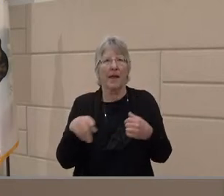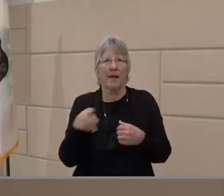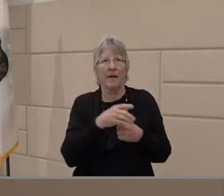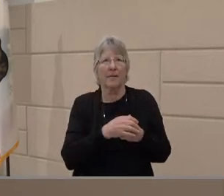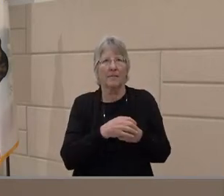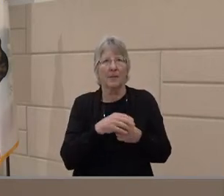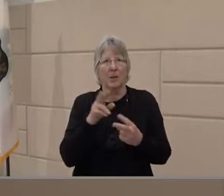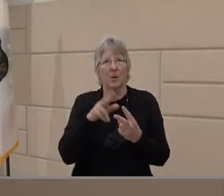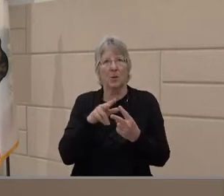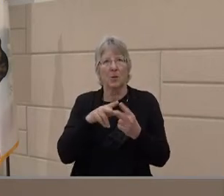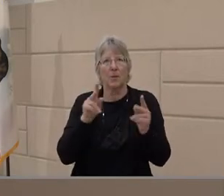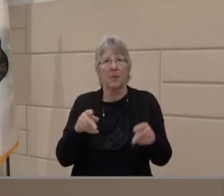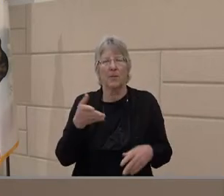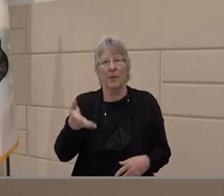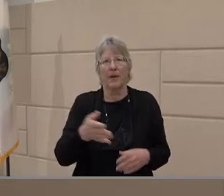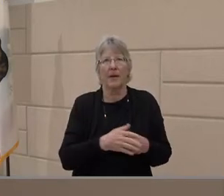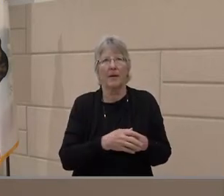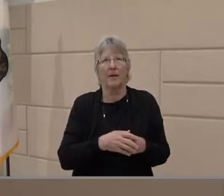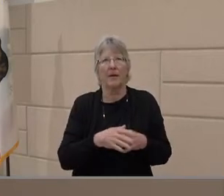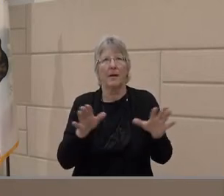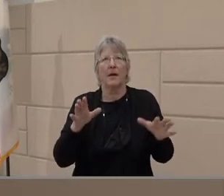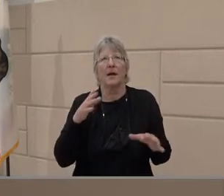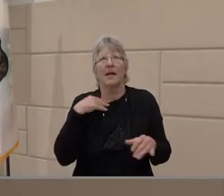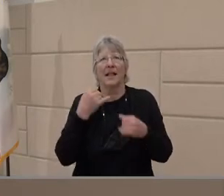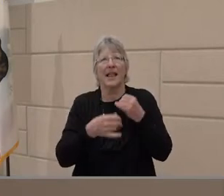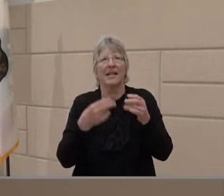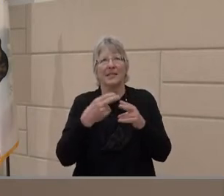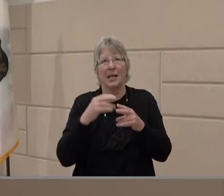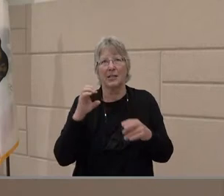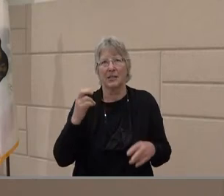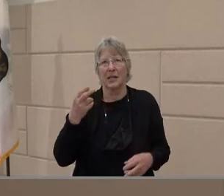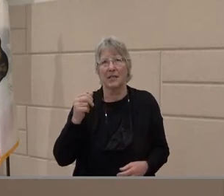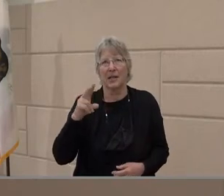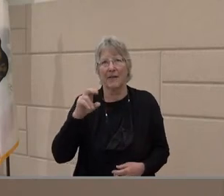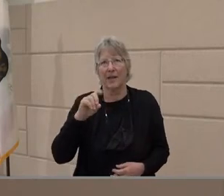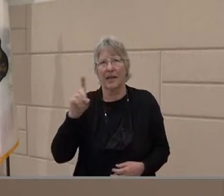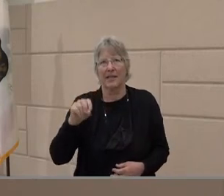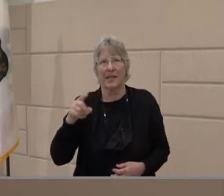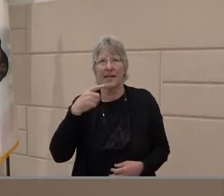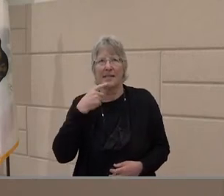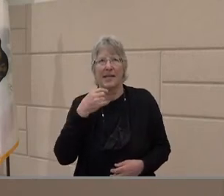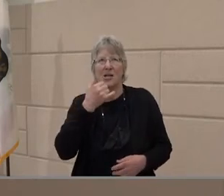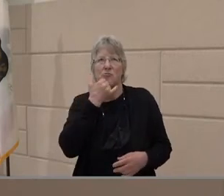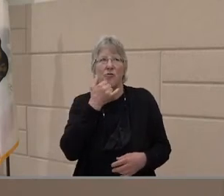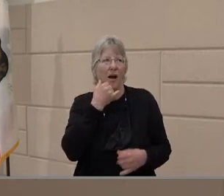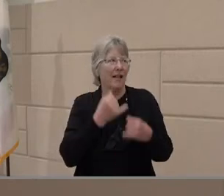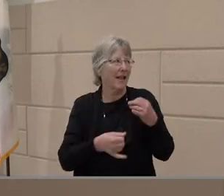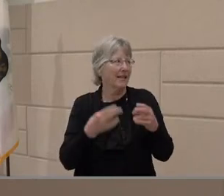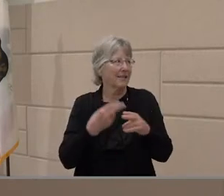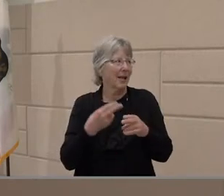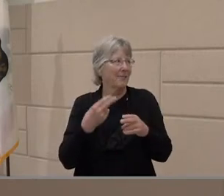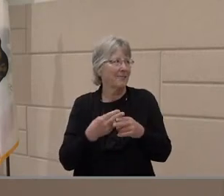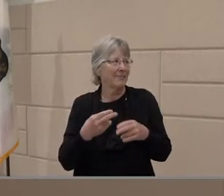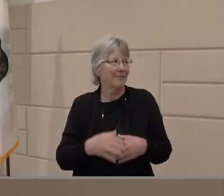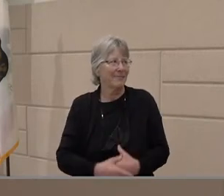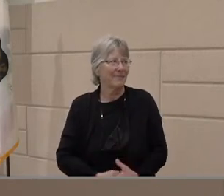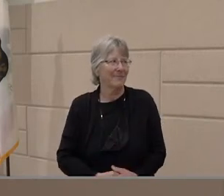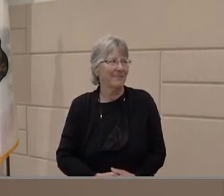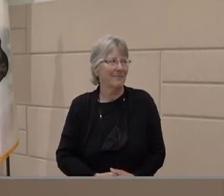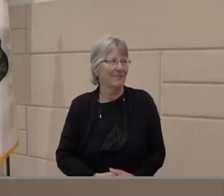សូមអរគុណចំពោះអ្នកស្រីអូកាំពូសាលារៀនឆាបឆាវេសបាទមិនមែនអូរ៉ូភីសានោះ